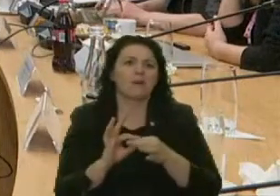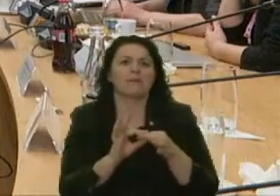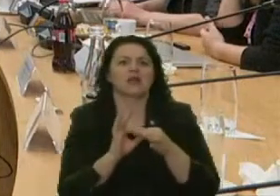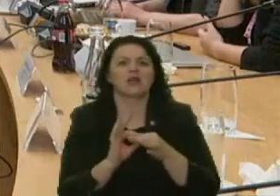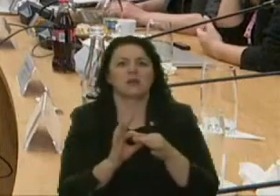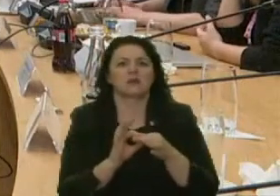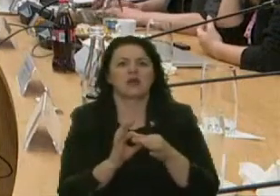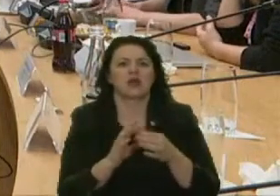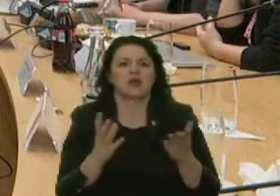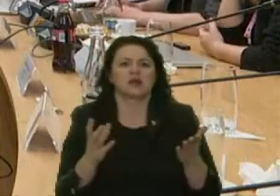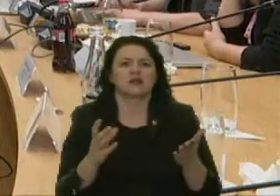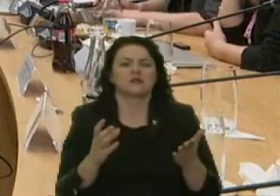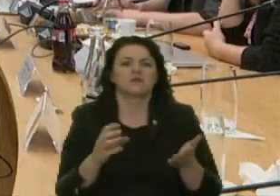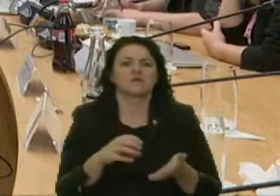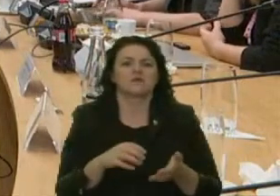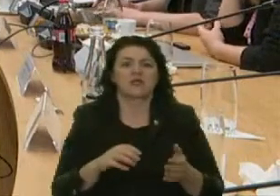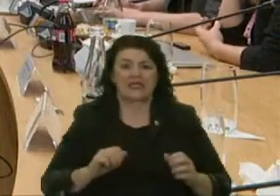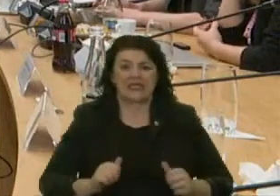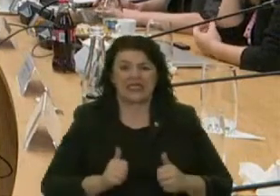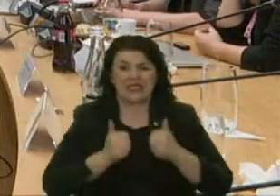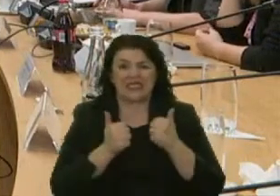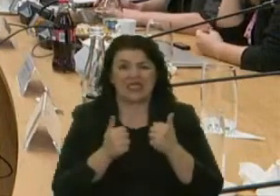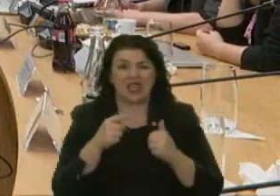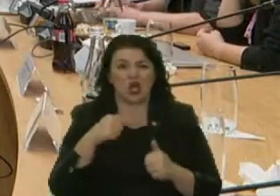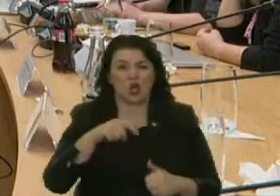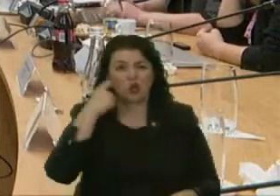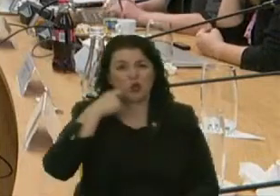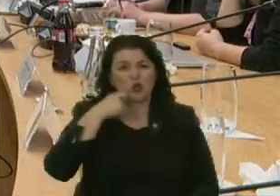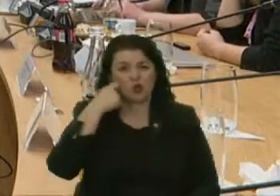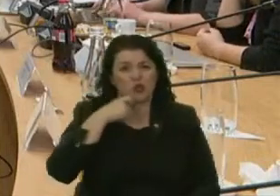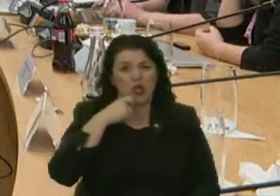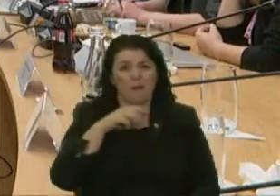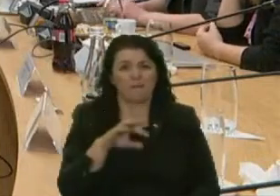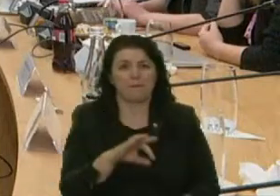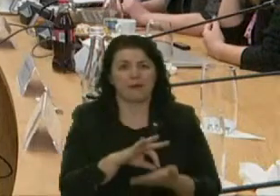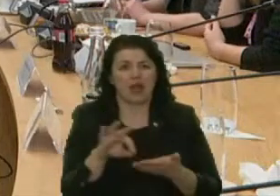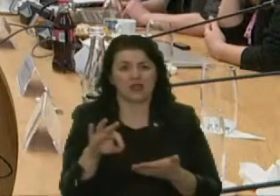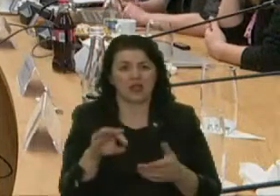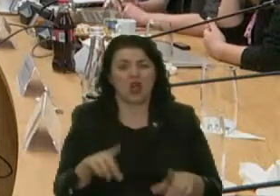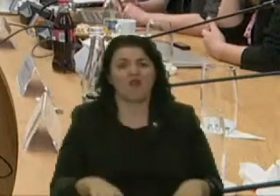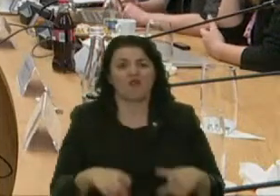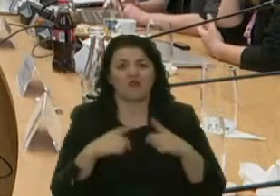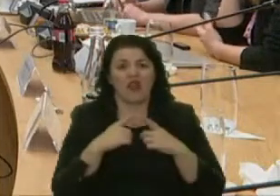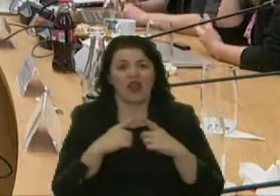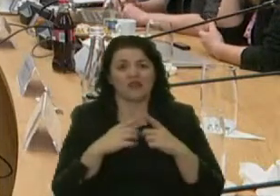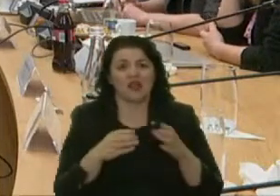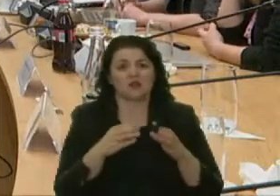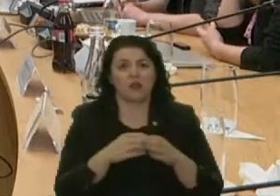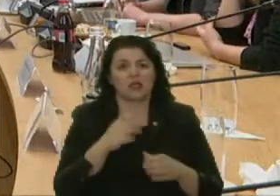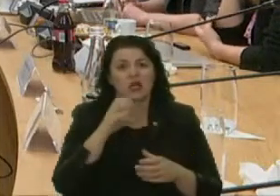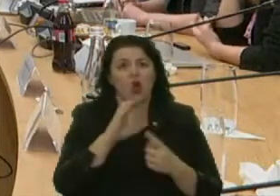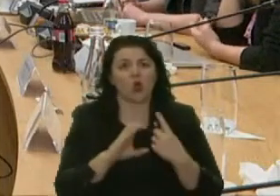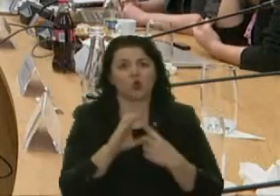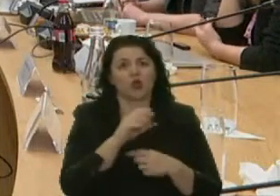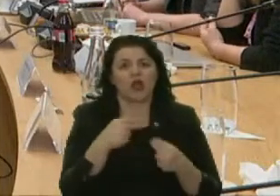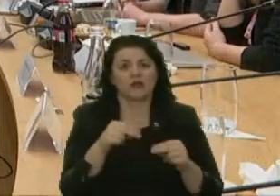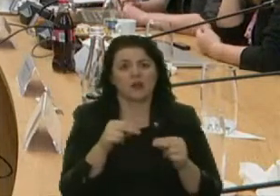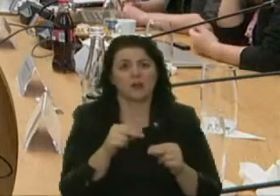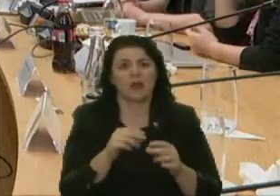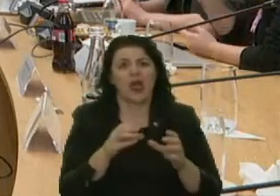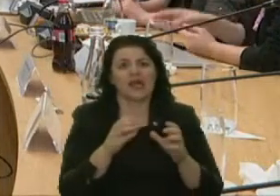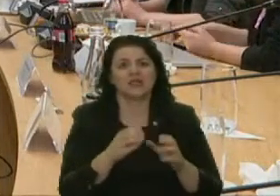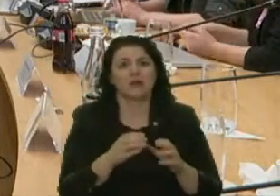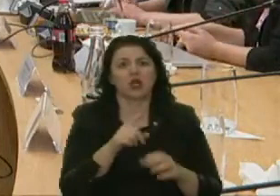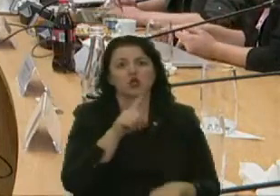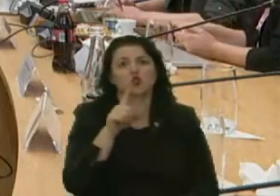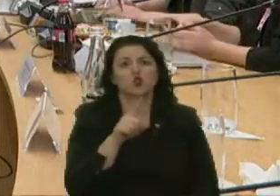asediul gentrificare la Cluj Napoca este din ce în ce mai prezent în viața spațiilor culturale Spre exemplu spațiul